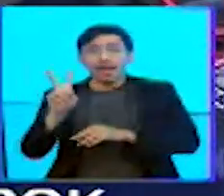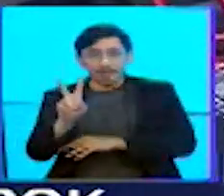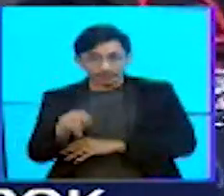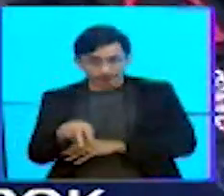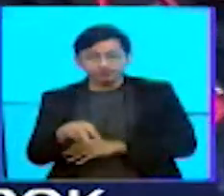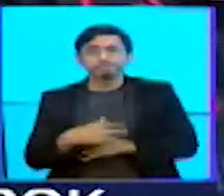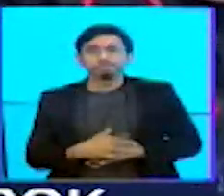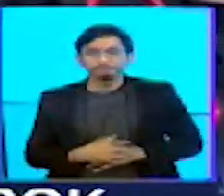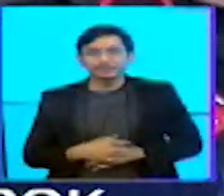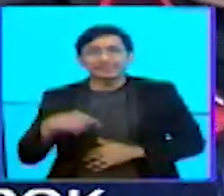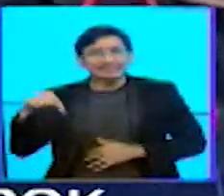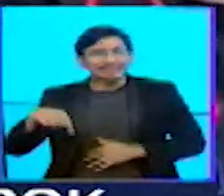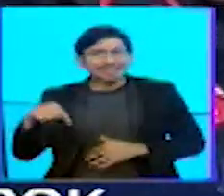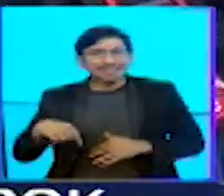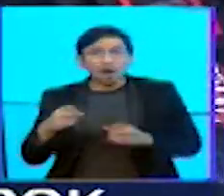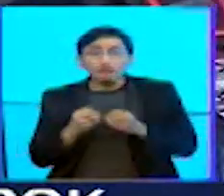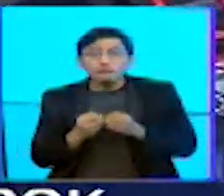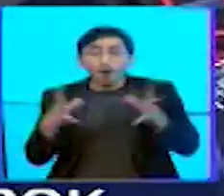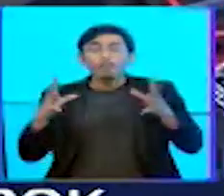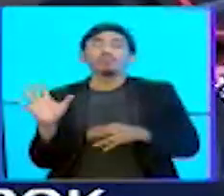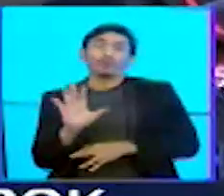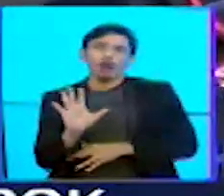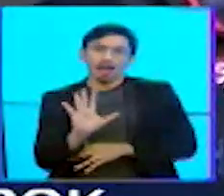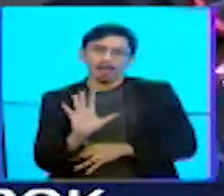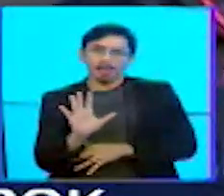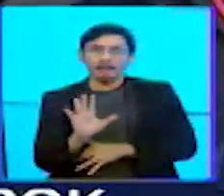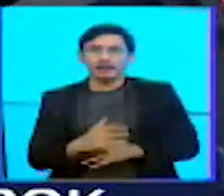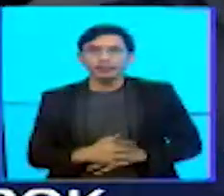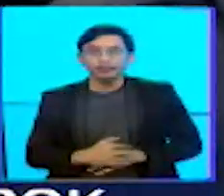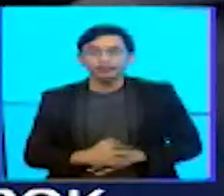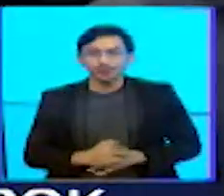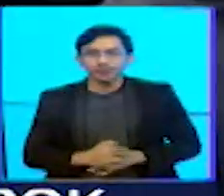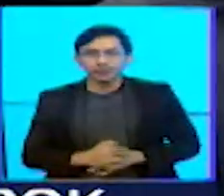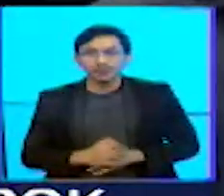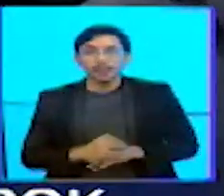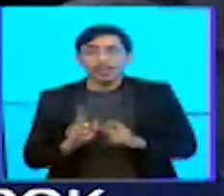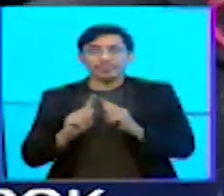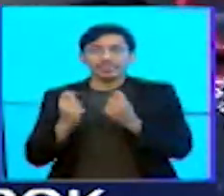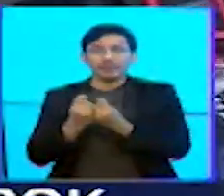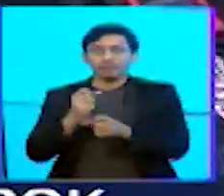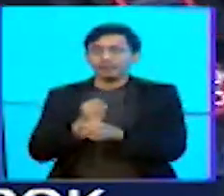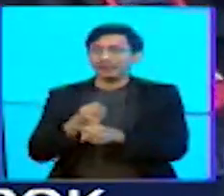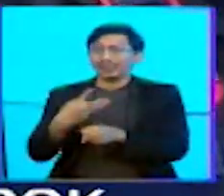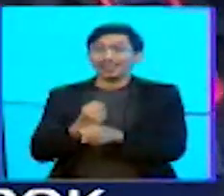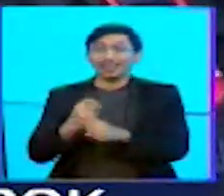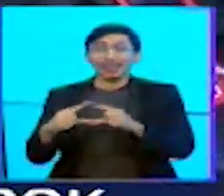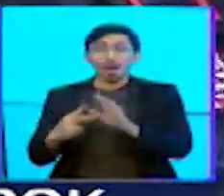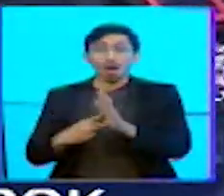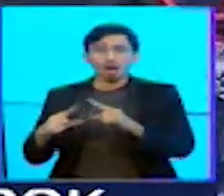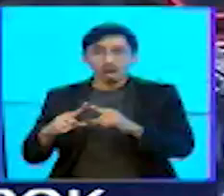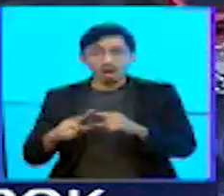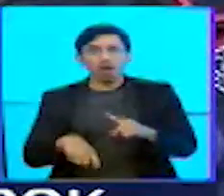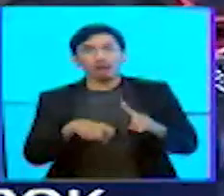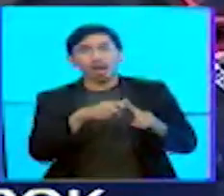tidak ada ledakan bom. Hasil pemeriksaan dari tim Gegana, Jibom, dan KBR, tidak ada ledakan